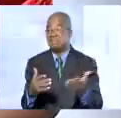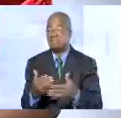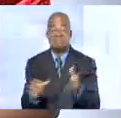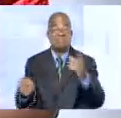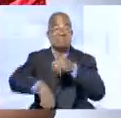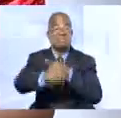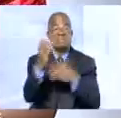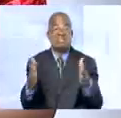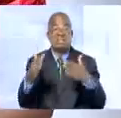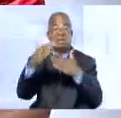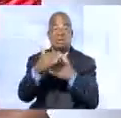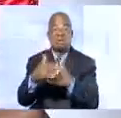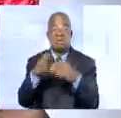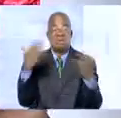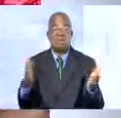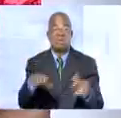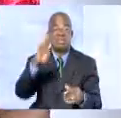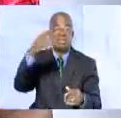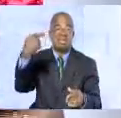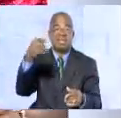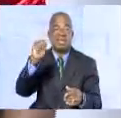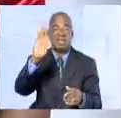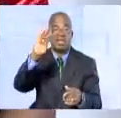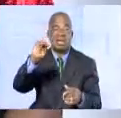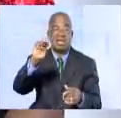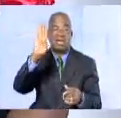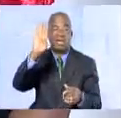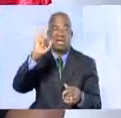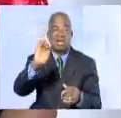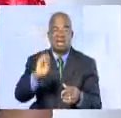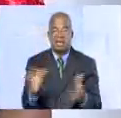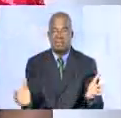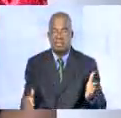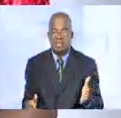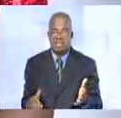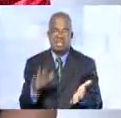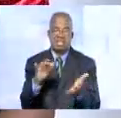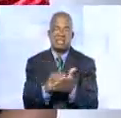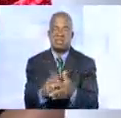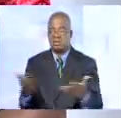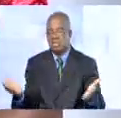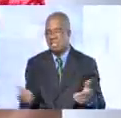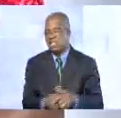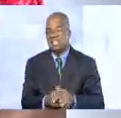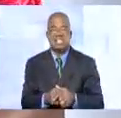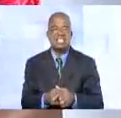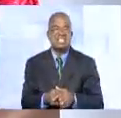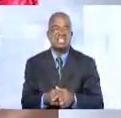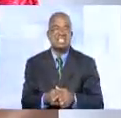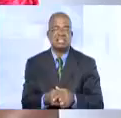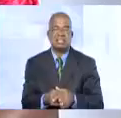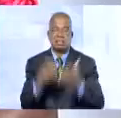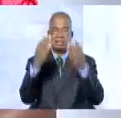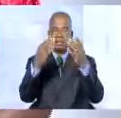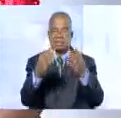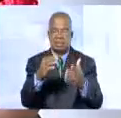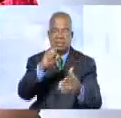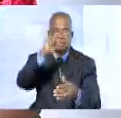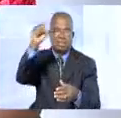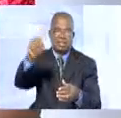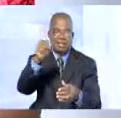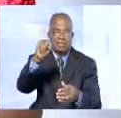bien sûr, la CAN sud-africaine. Et vous l'avez dit, l'actualité de ce week-end ici en Côte d'Ivoire, c'est bien les éliminatoires de la